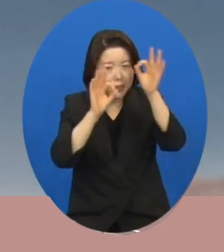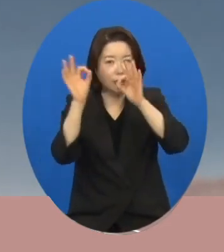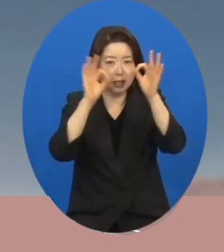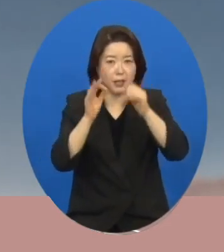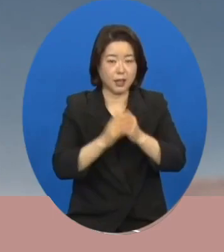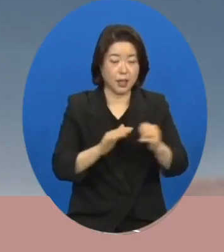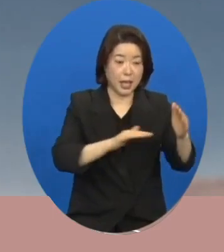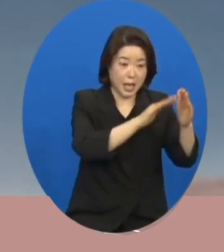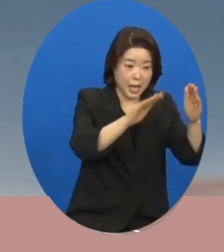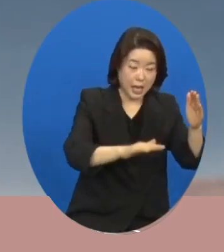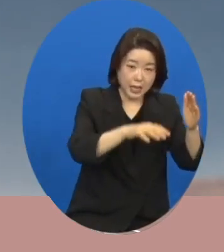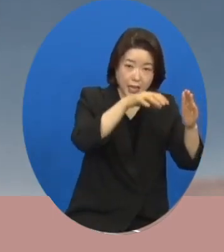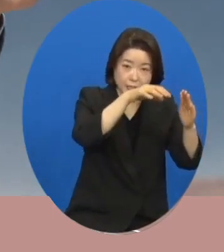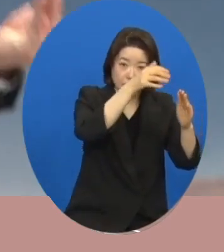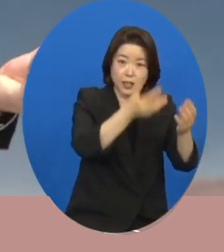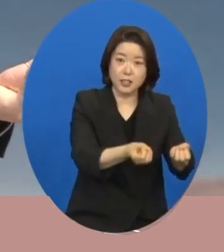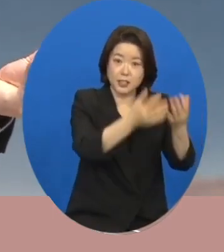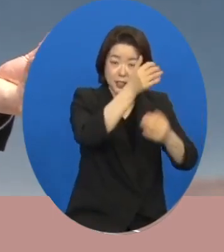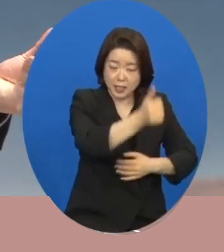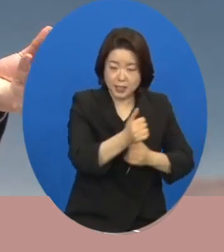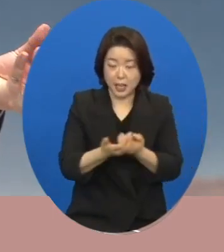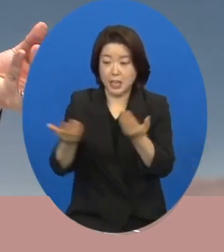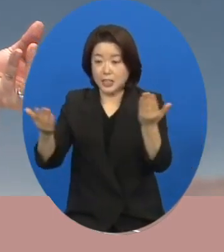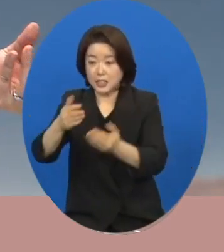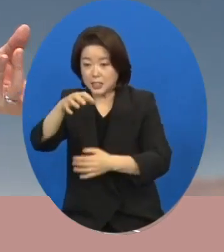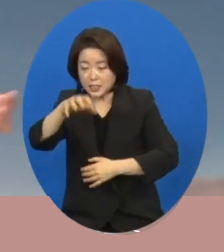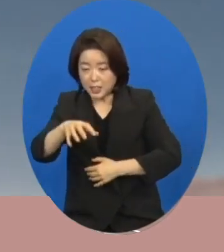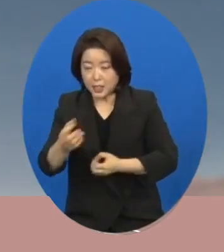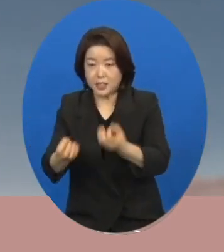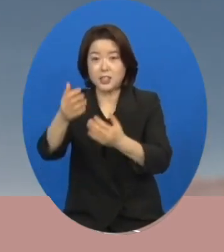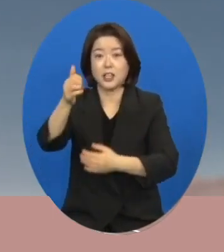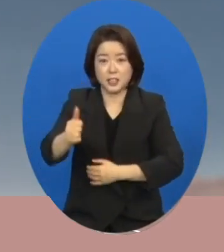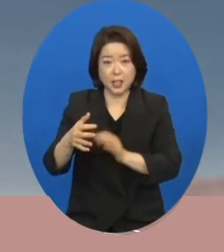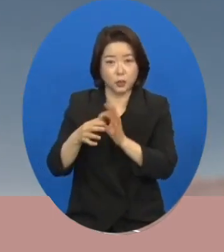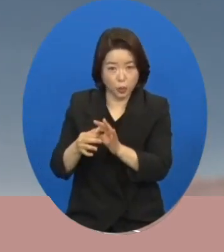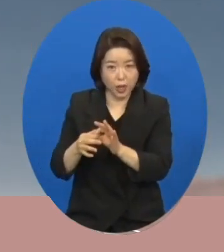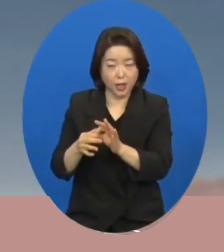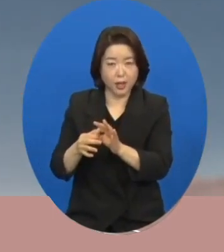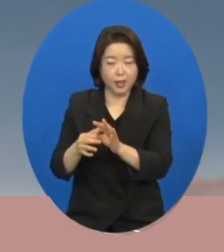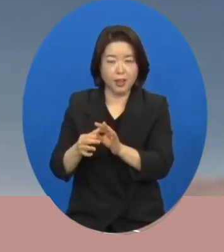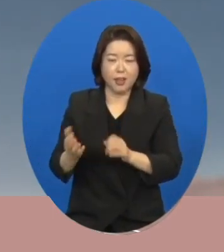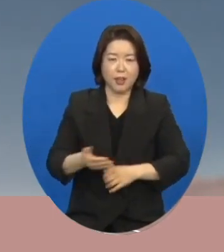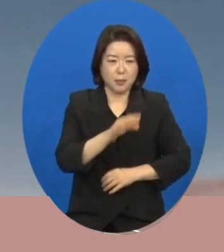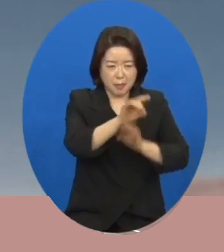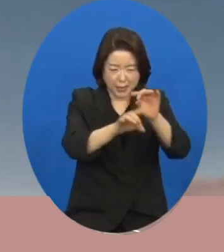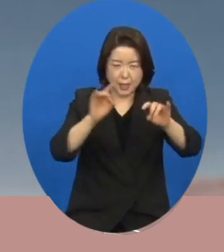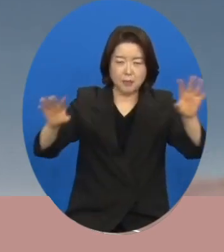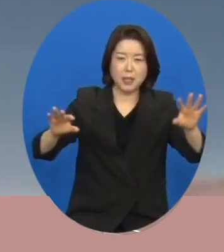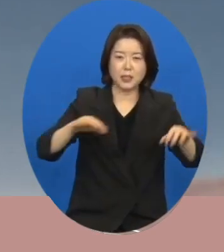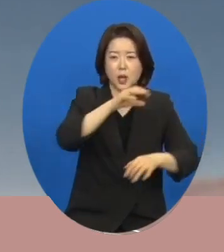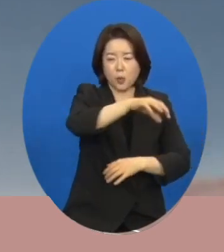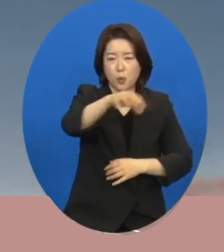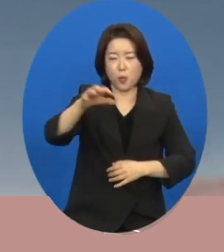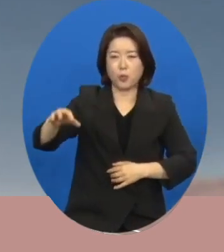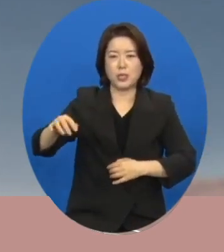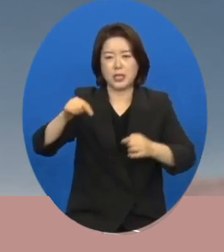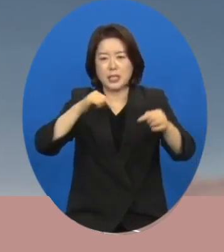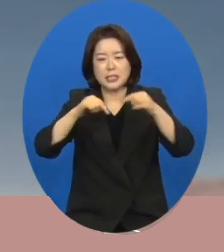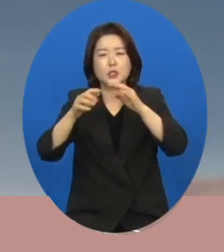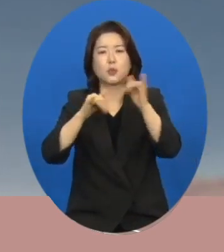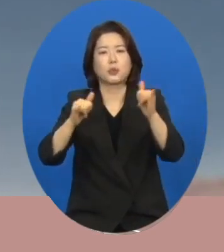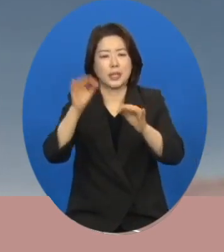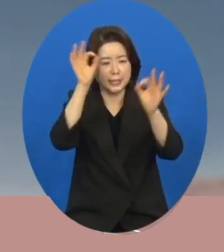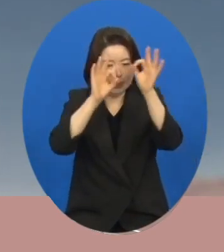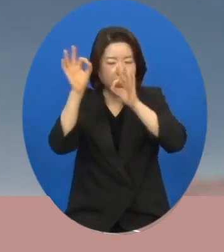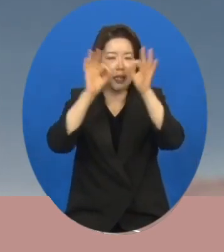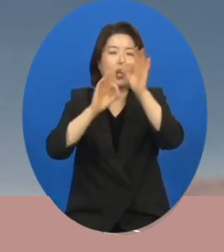통해서 직장에 제사장들을 통해서 여러분들이 삶에서 하나님은 그런 사람들을 찾으세요 몇 달